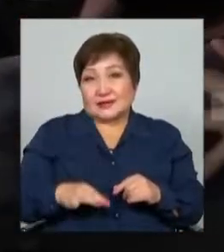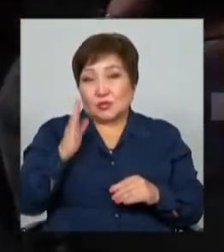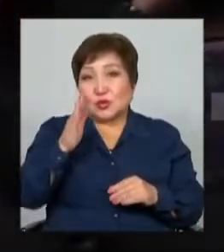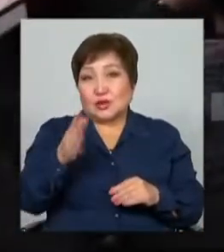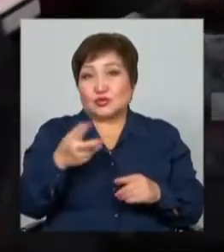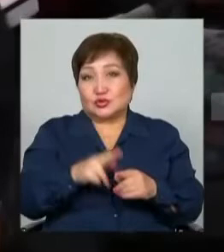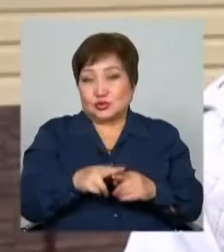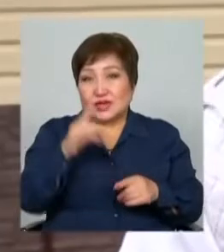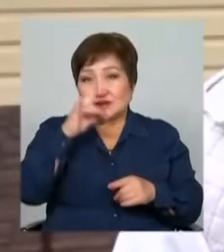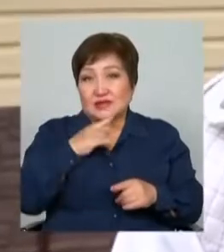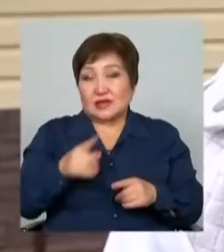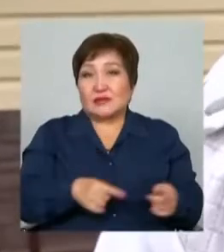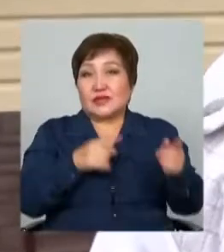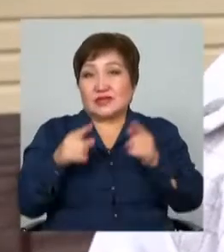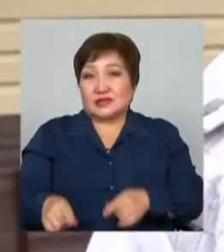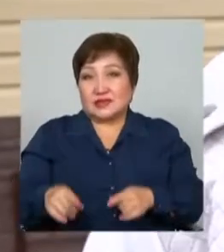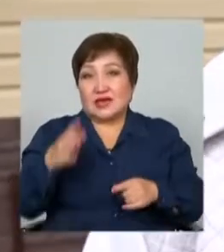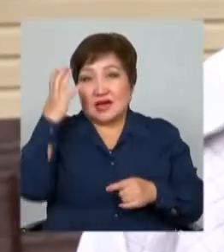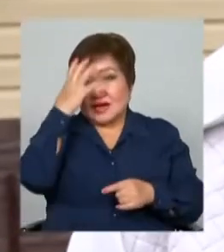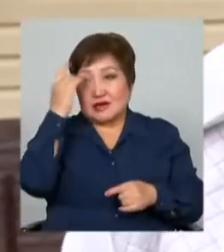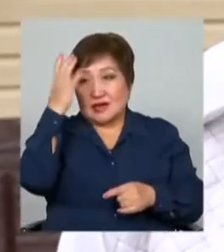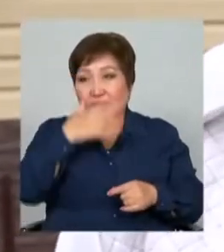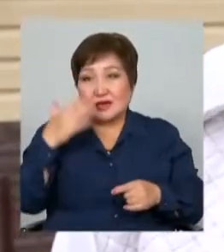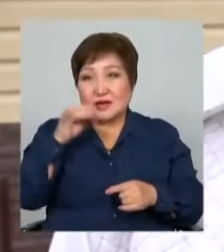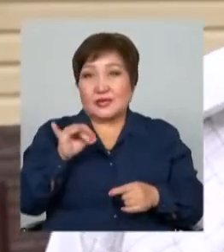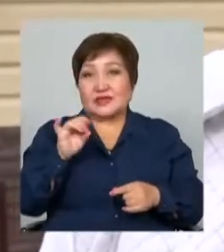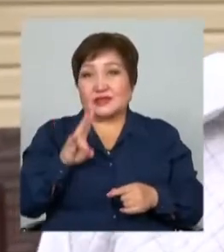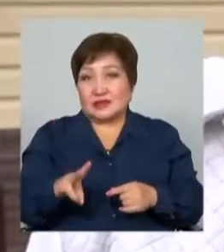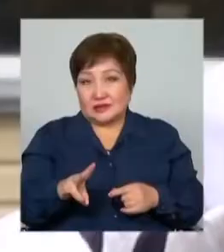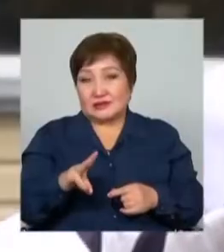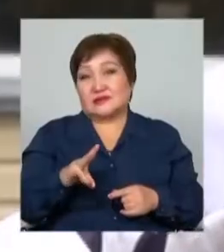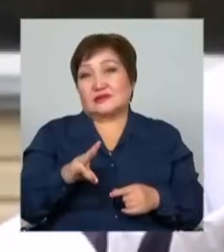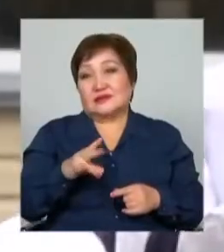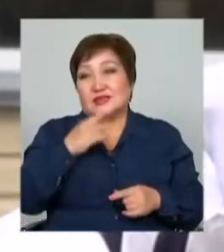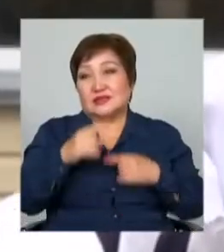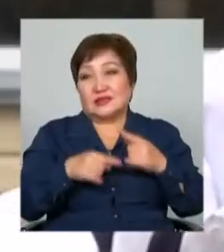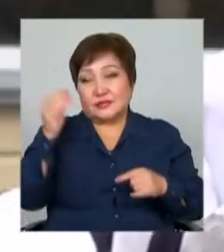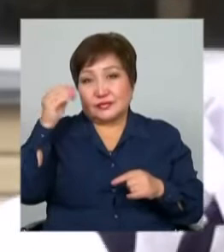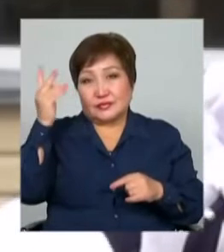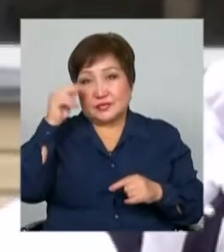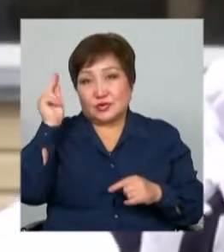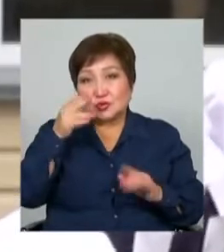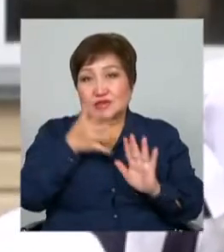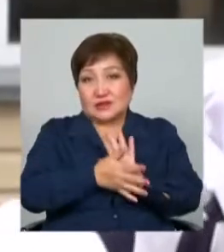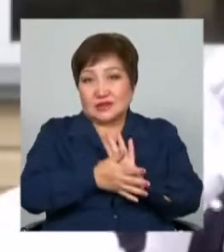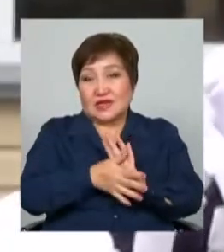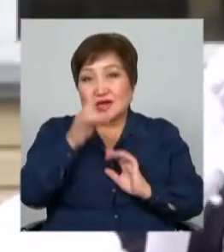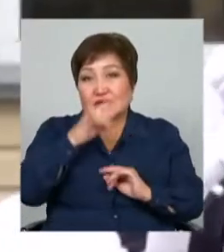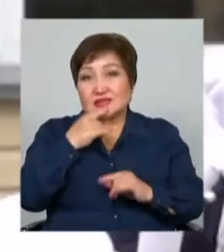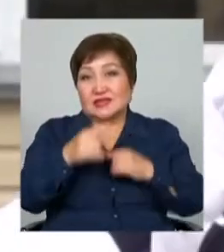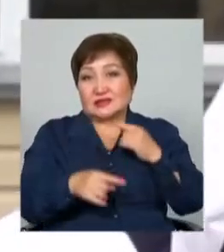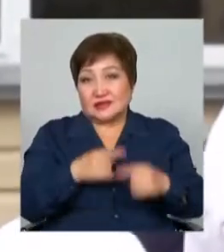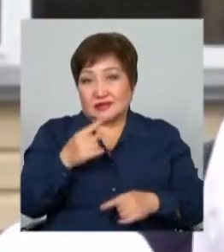Мектепте иран, парсы, араб, ағылшын тілдерін меңгерген ол қазақ тілі қанымызда бар дейді. Сол өзімізді тауып, бала басымызды